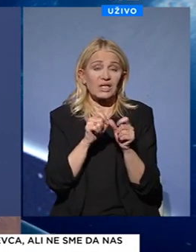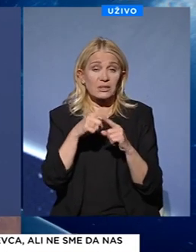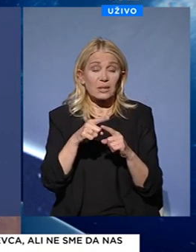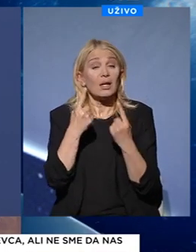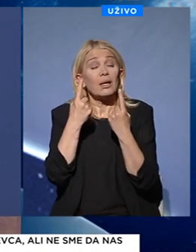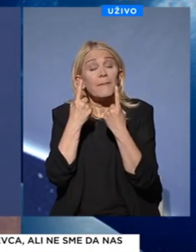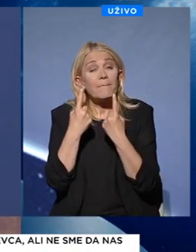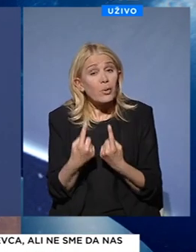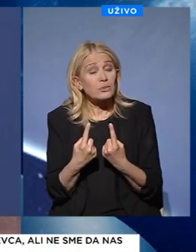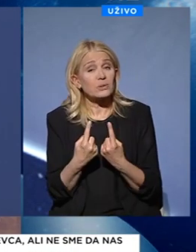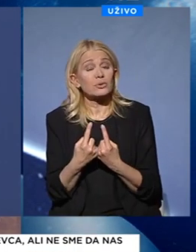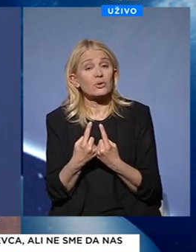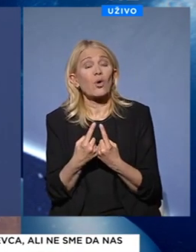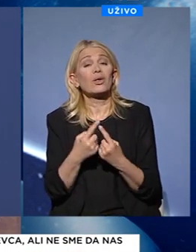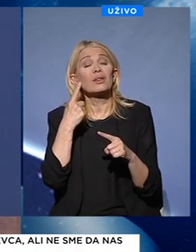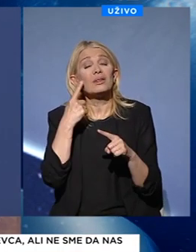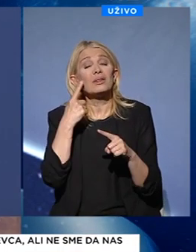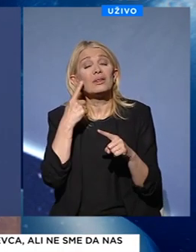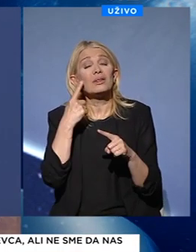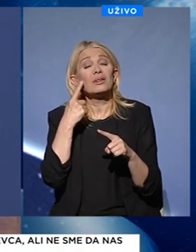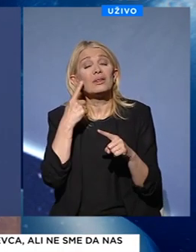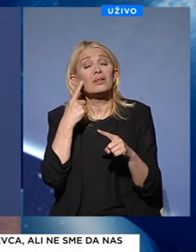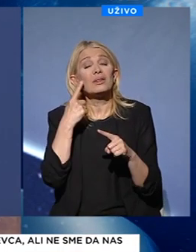Postoji tačno određeni